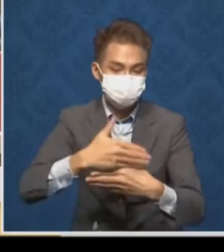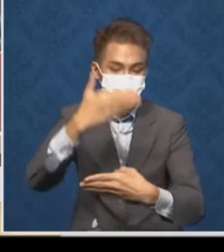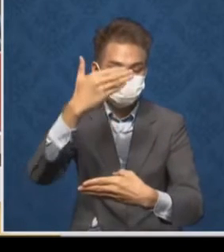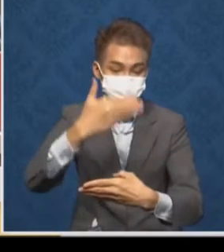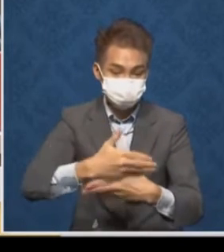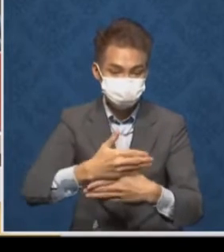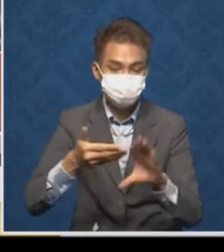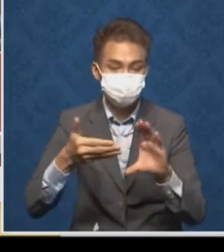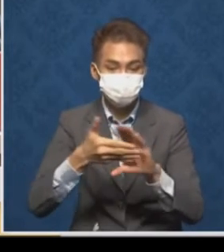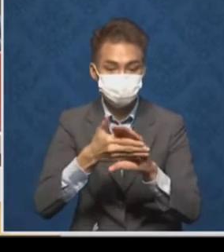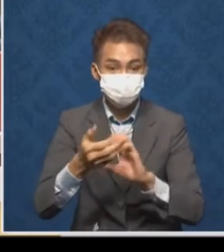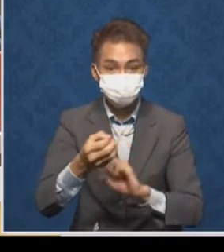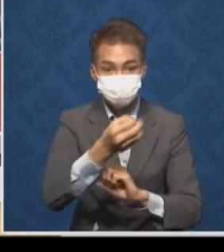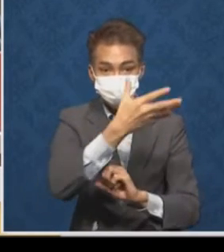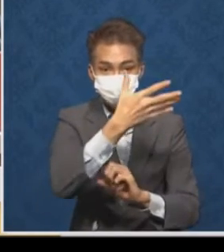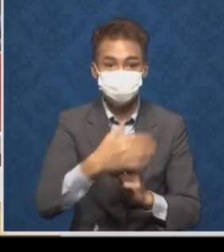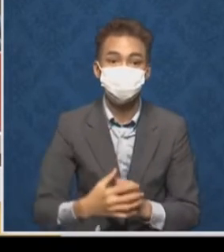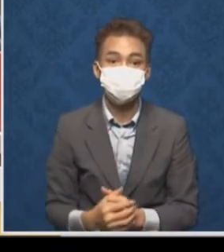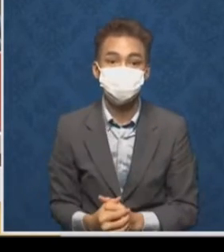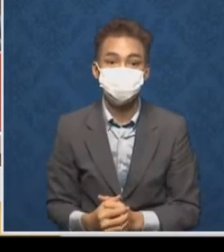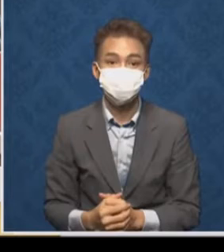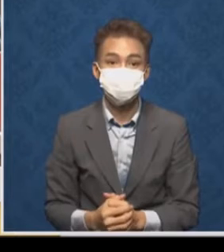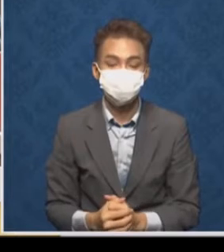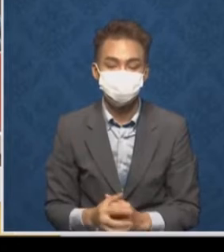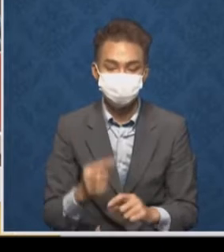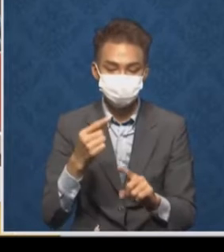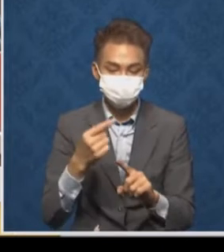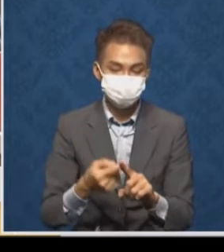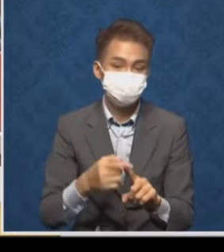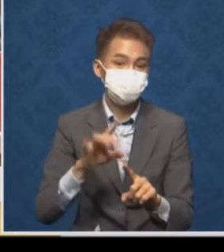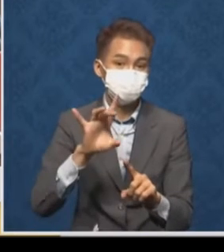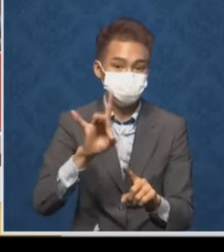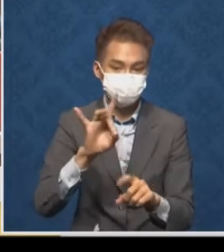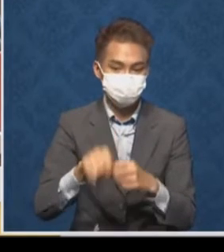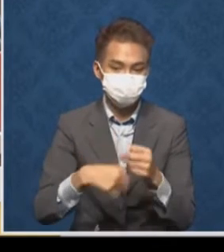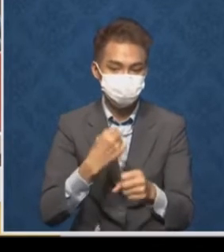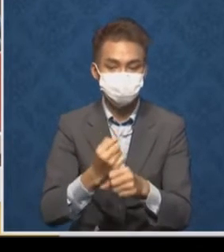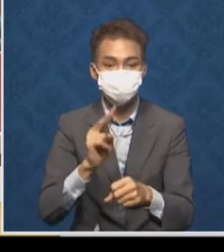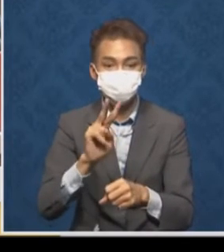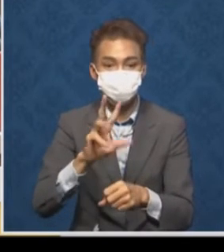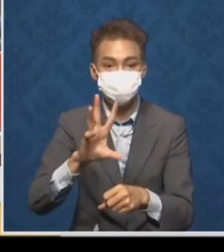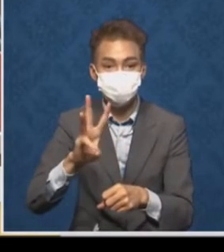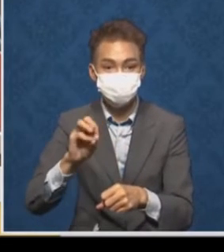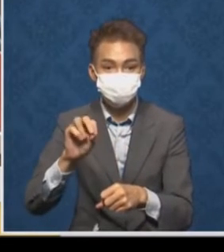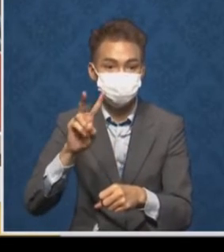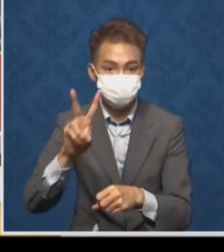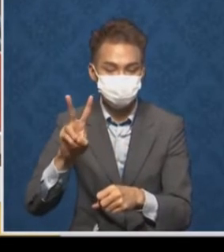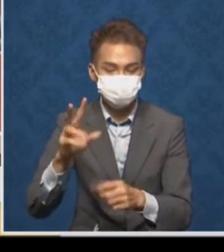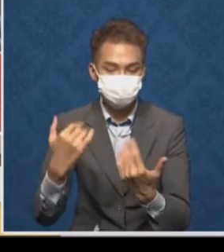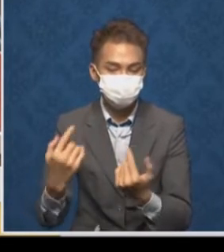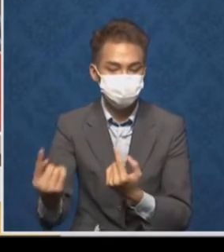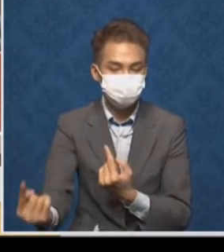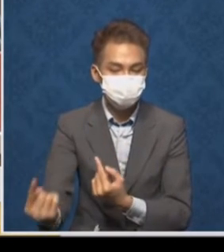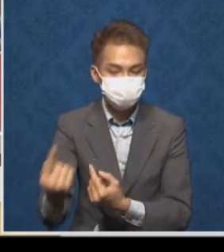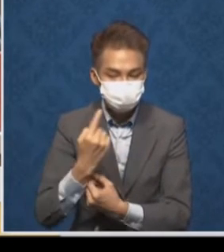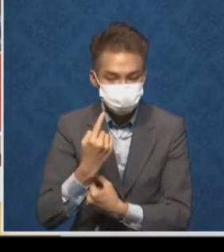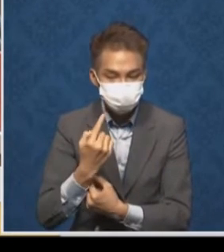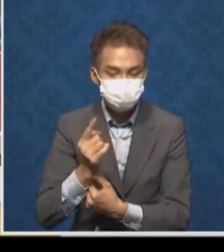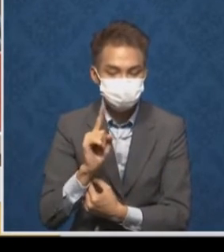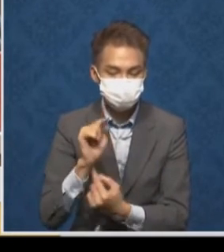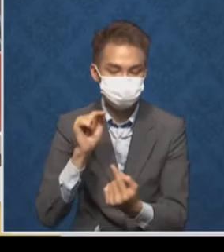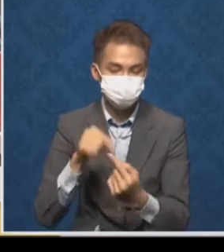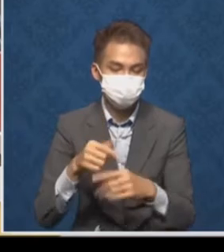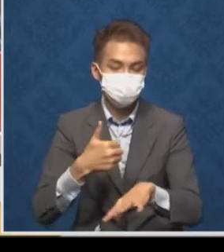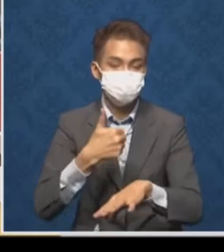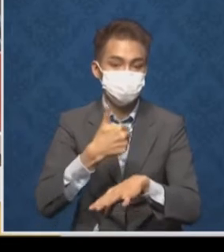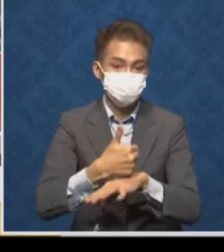พด้วยครับครับเมื่อเดือนสิงหาคมปี2562นะครับผมได้รับการร้องเรียนจากผู้นำตำ